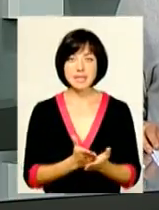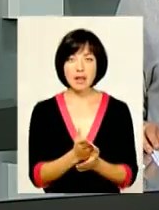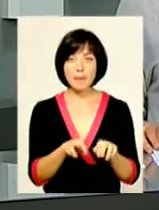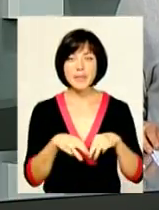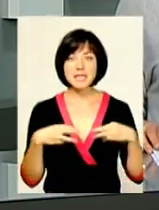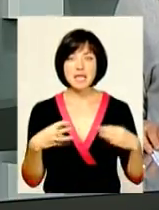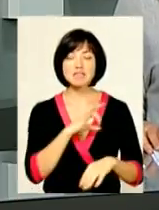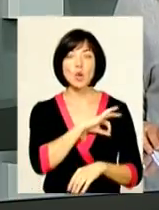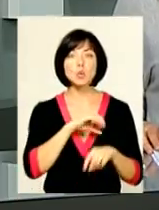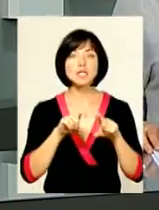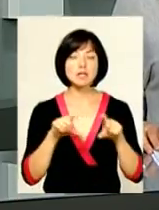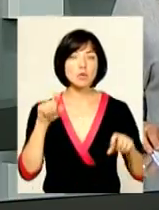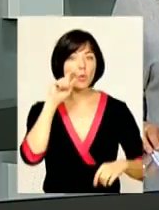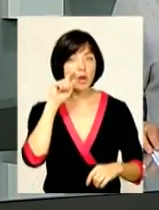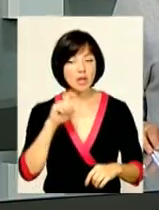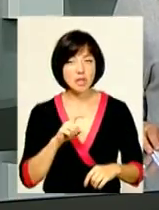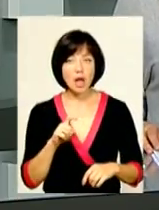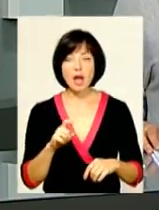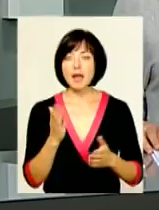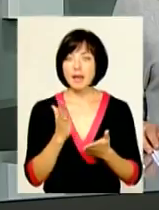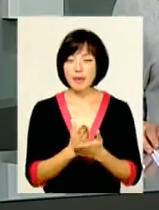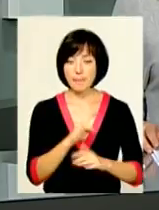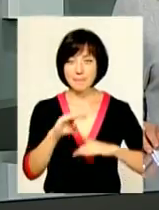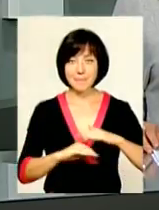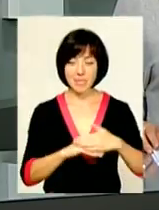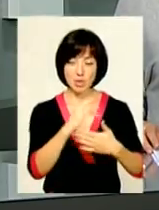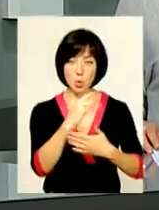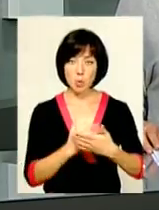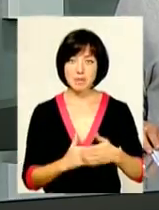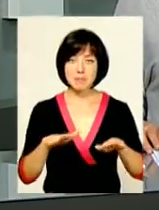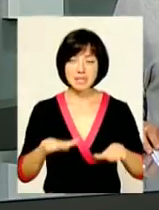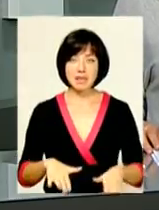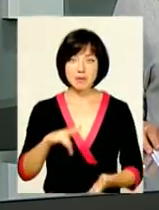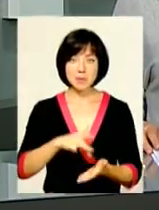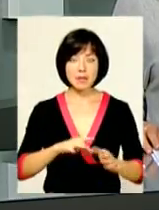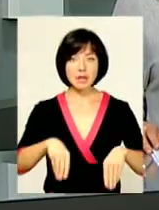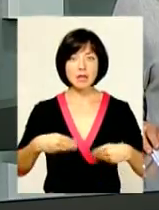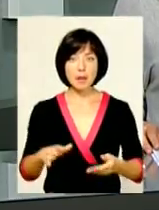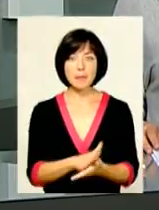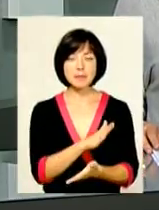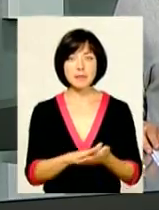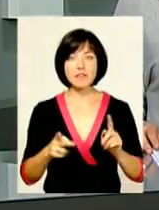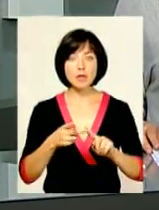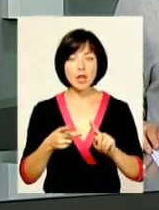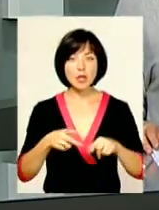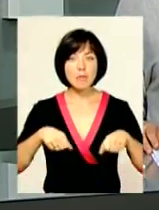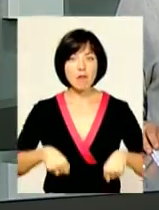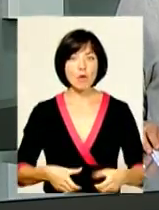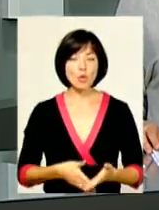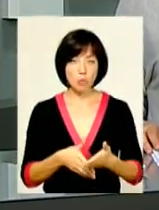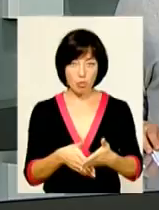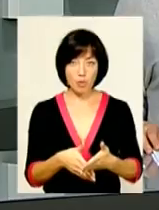Міністерства юстиції України. Бюро є структурними підрозділами місцевих центрів з надання безоплатної вторинної правової